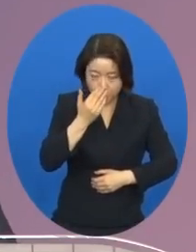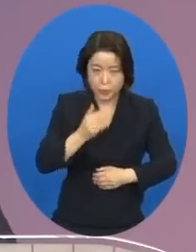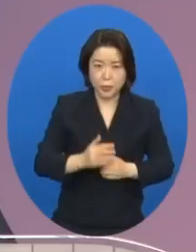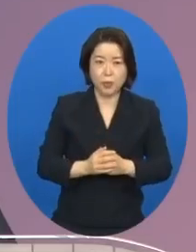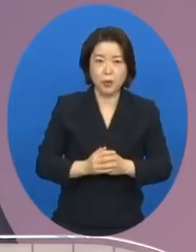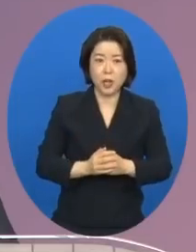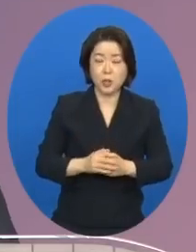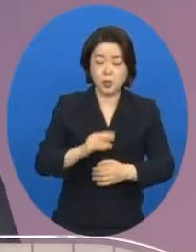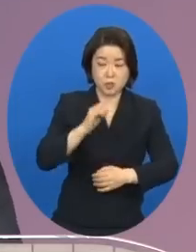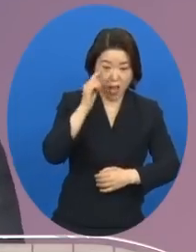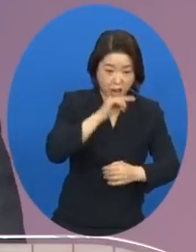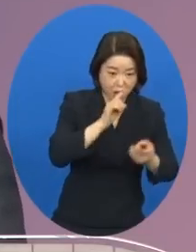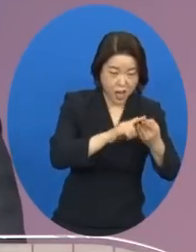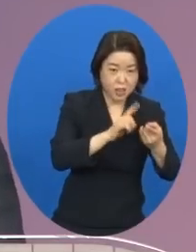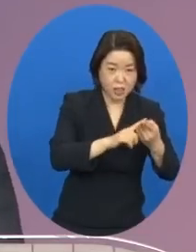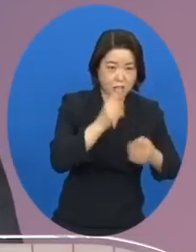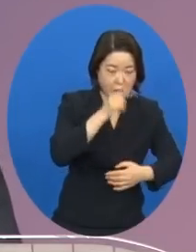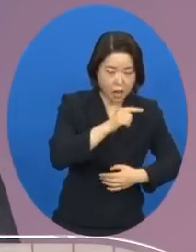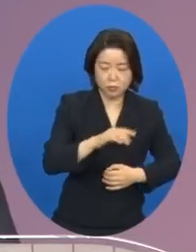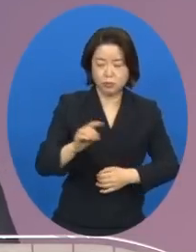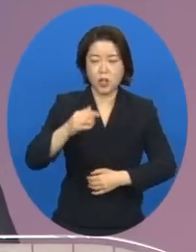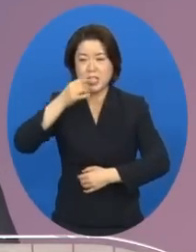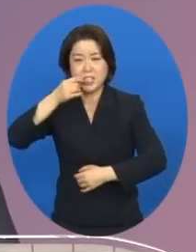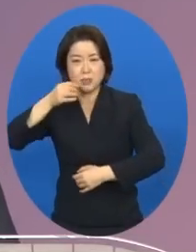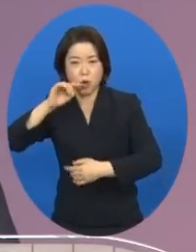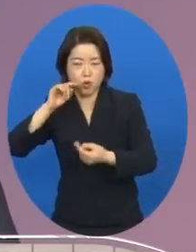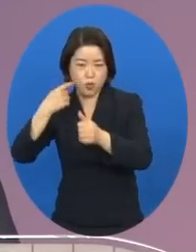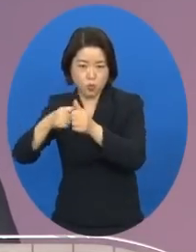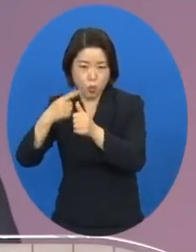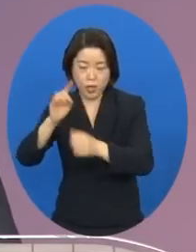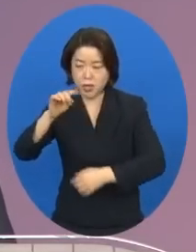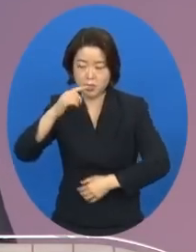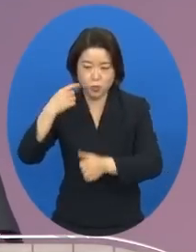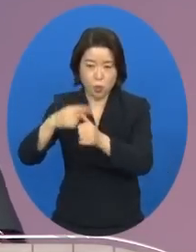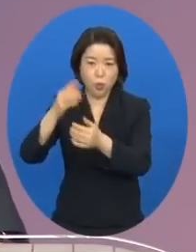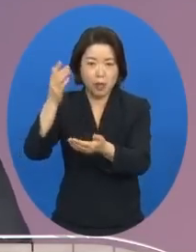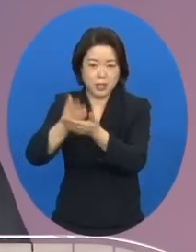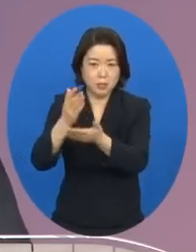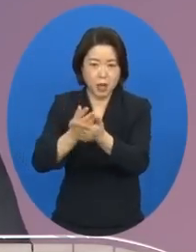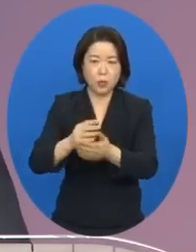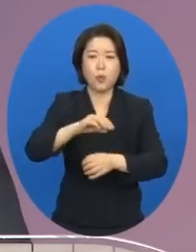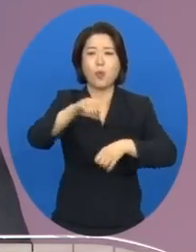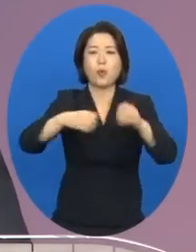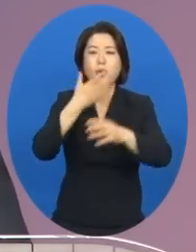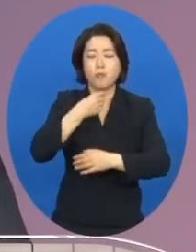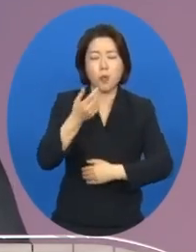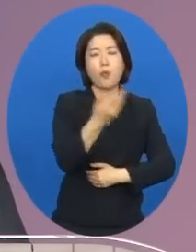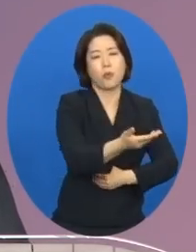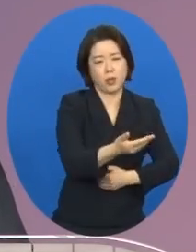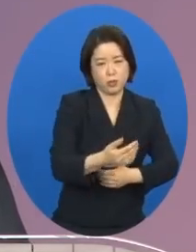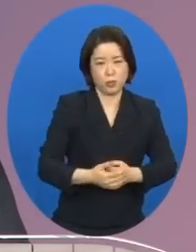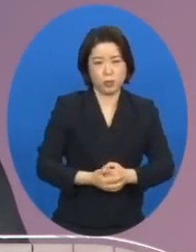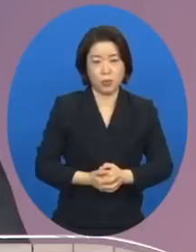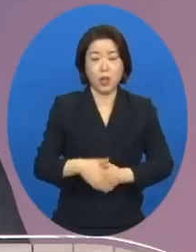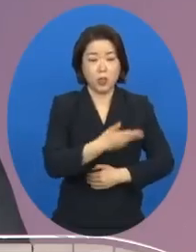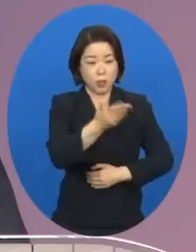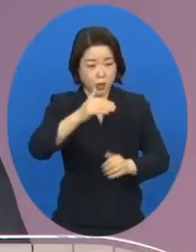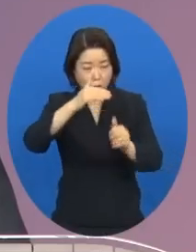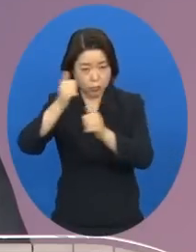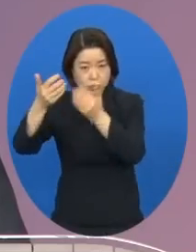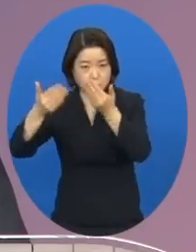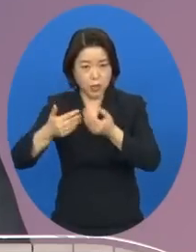악을 악으로 욕을 욕으로 갚지 말고 도리어 복을 빌라 이를 위하여 너희가 부르심을 받았으니